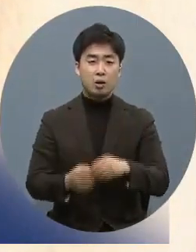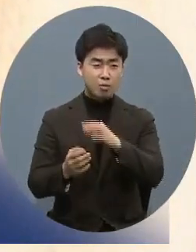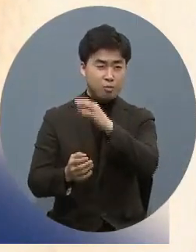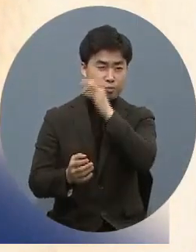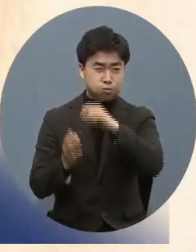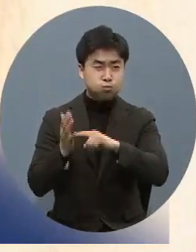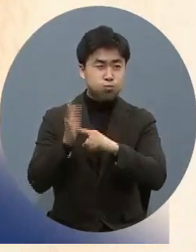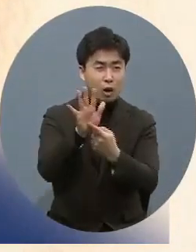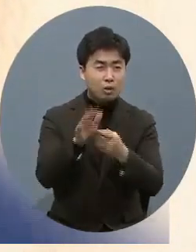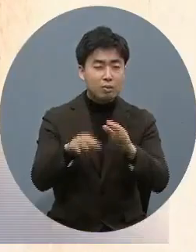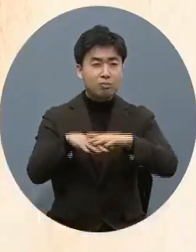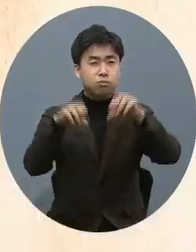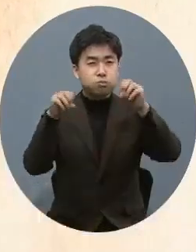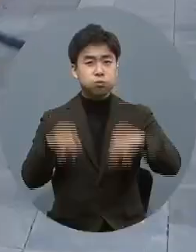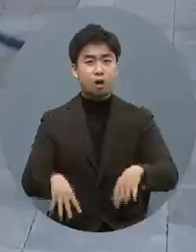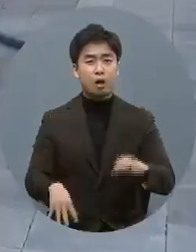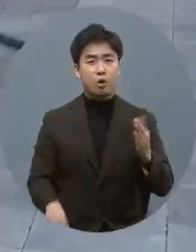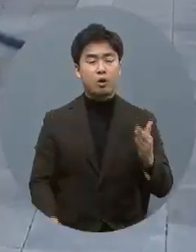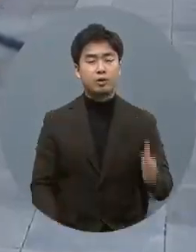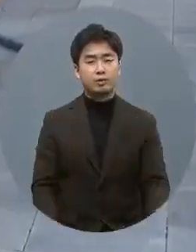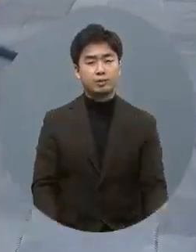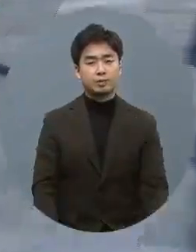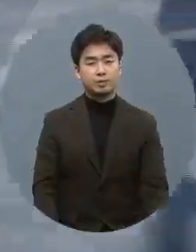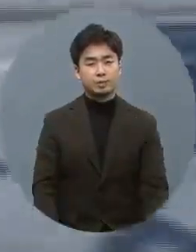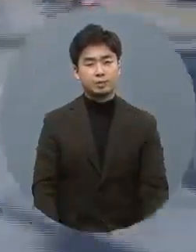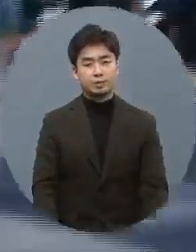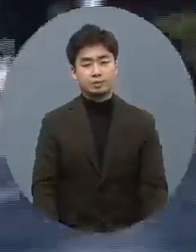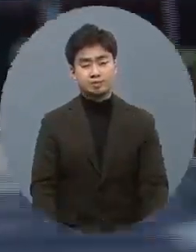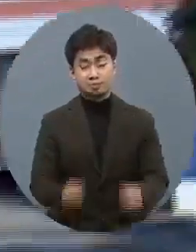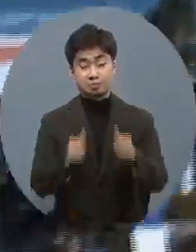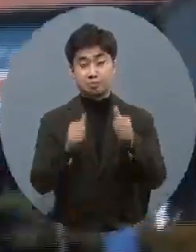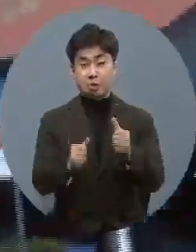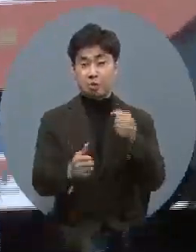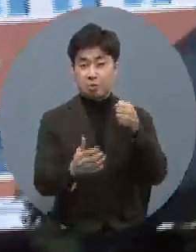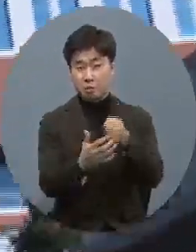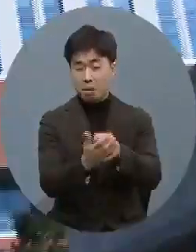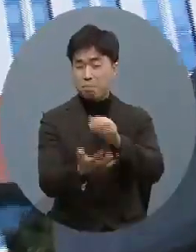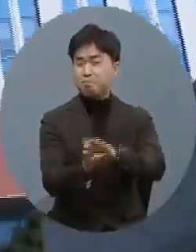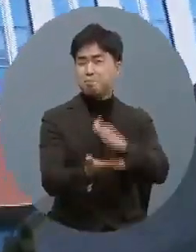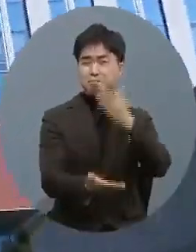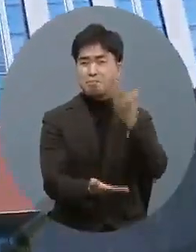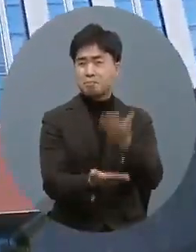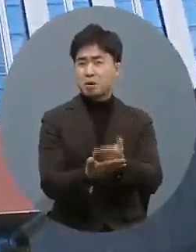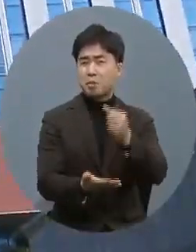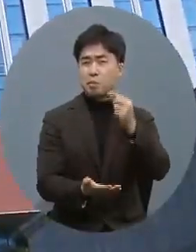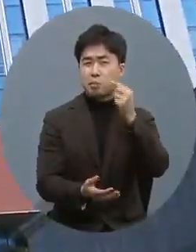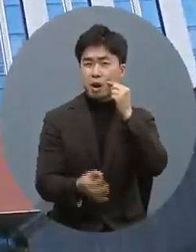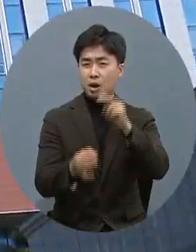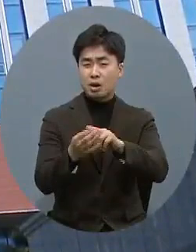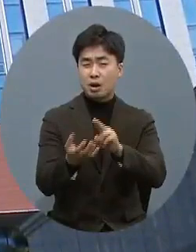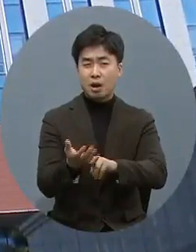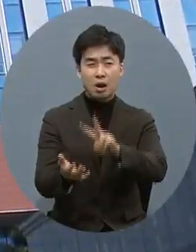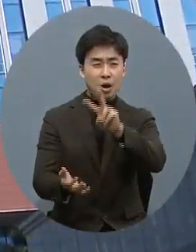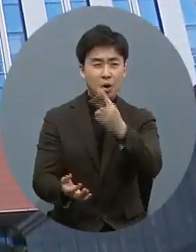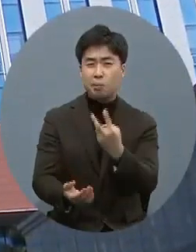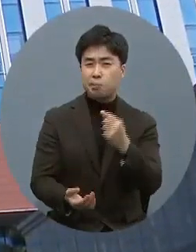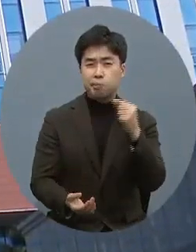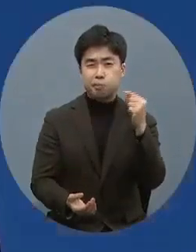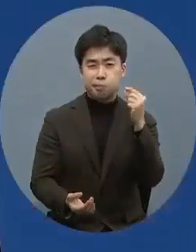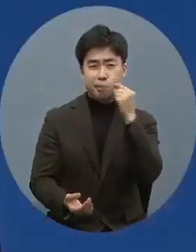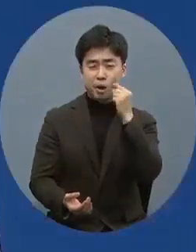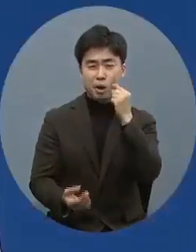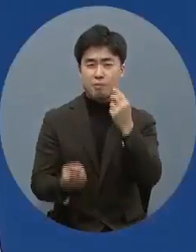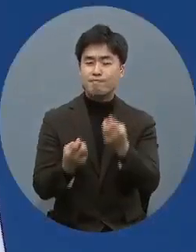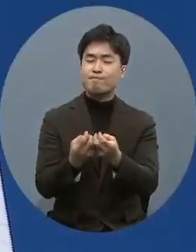소용 없는 짓이 된 거잖아요 지금 하지만 법원의 결정을 번복하고 형사 사건으로 되돌려 재판할 수 있는